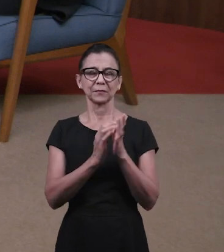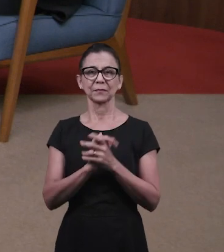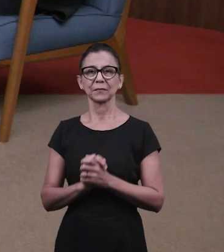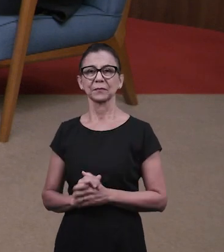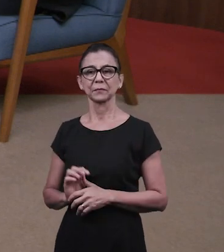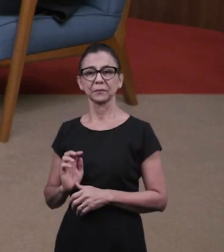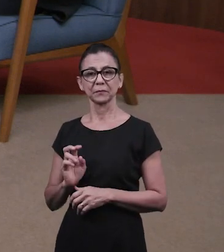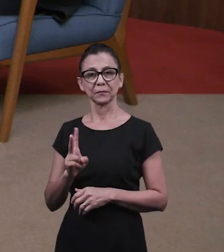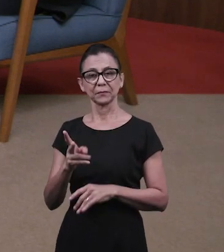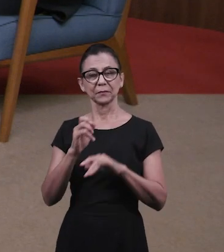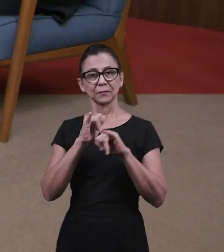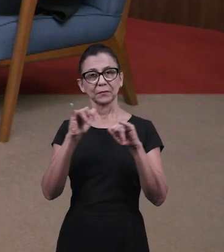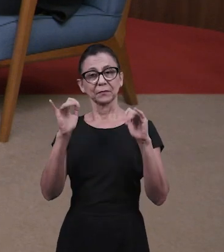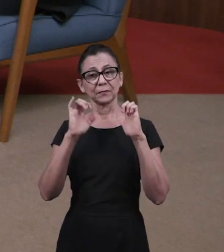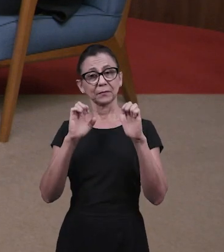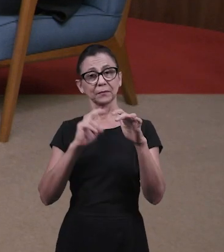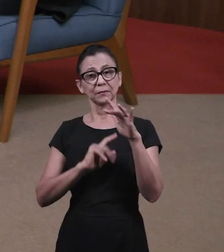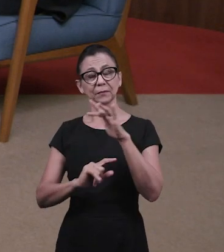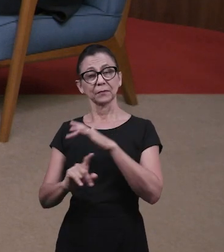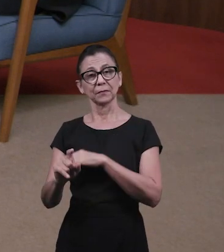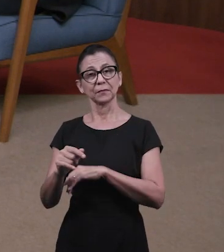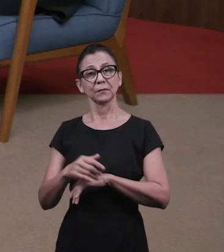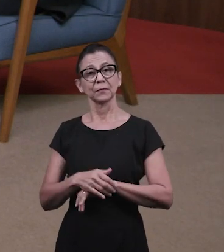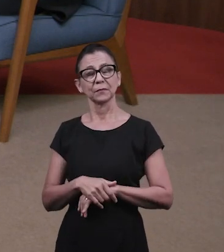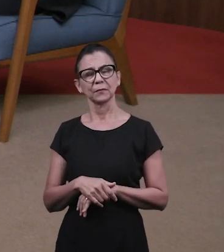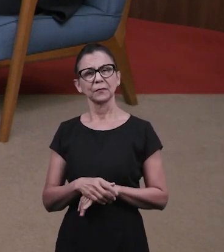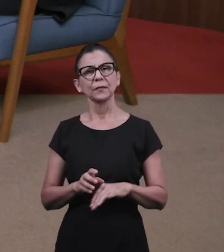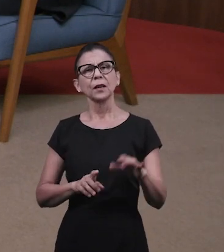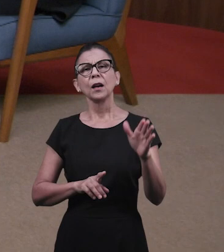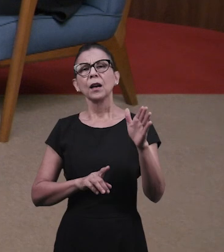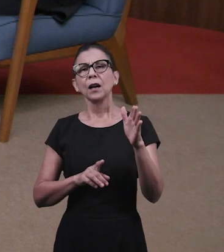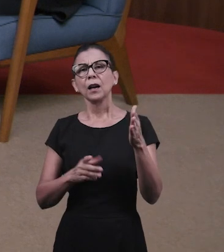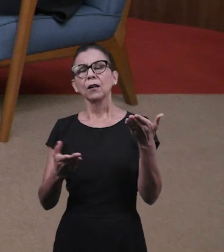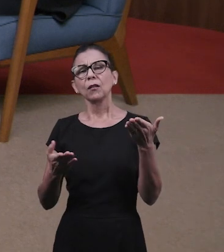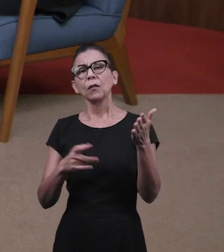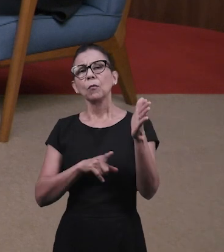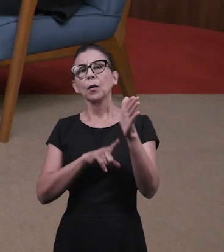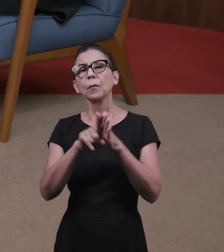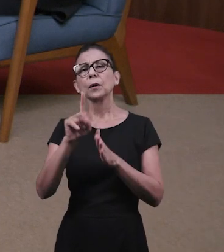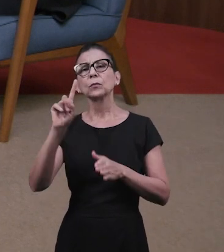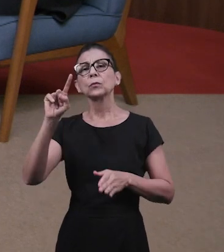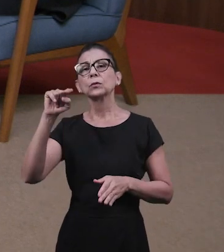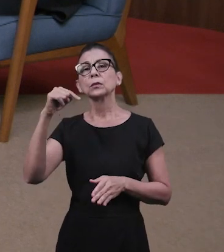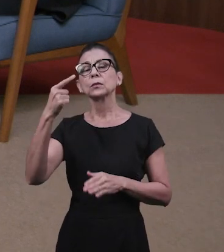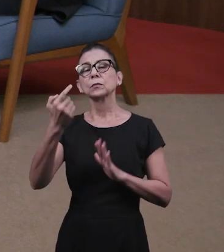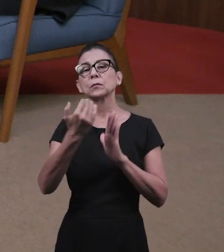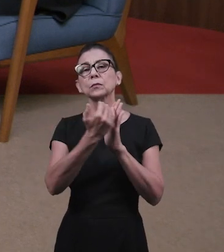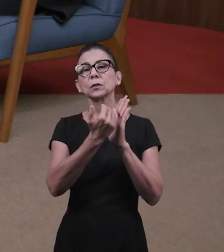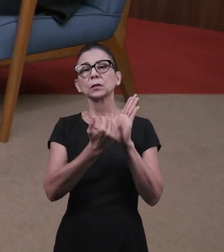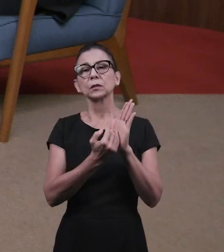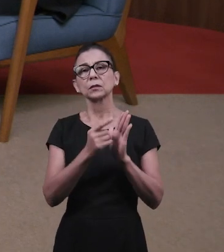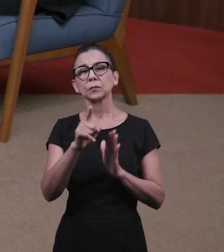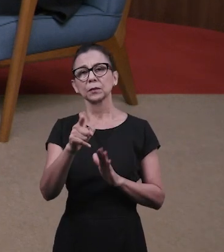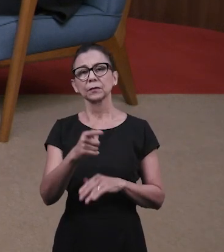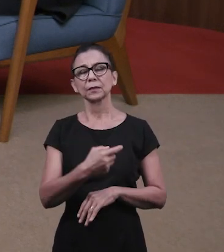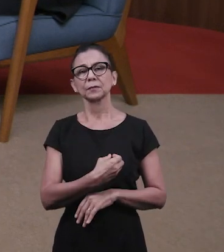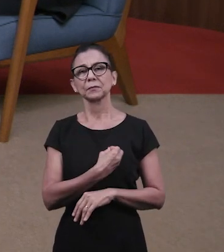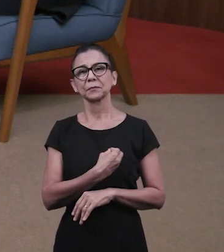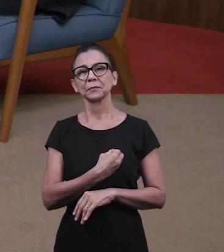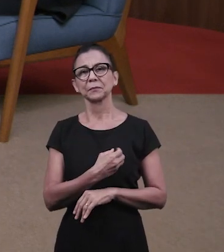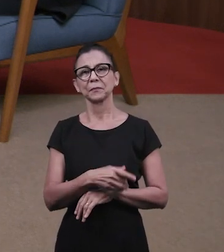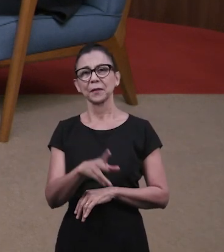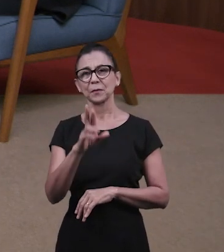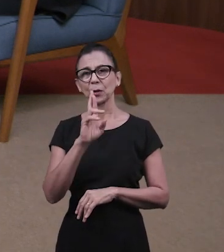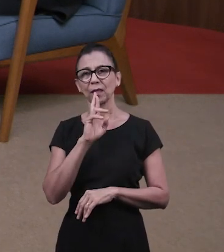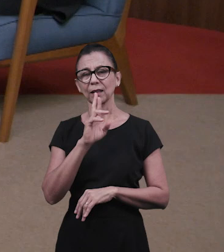notion de l'Évangile éternel, mais je vais laisser ici une question pour le prochain programme afin que vous puissiez participer. Et la question est la